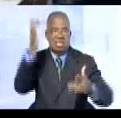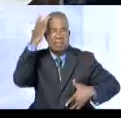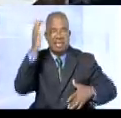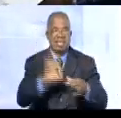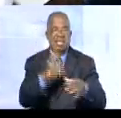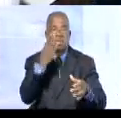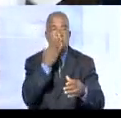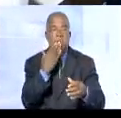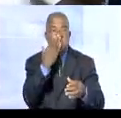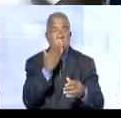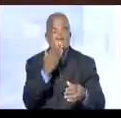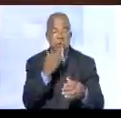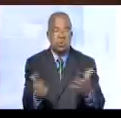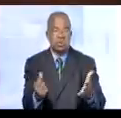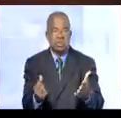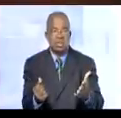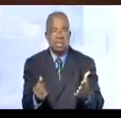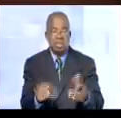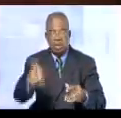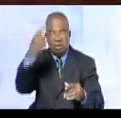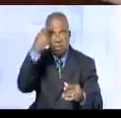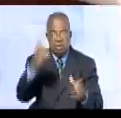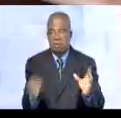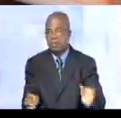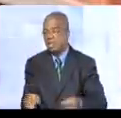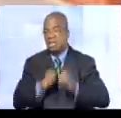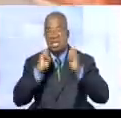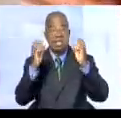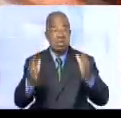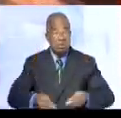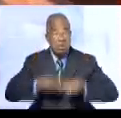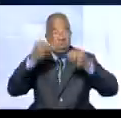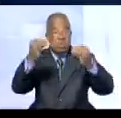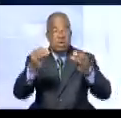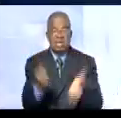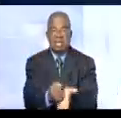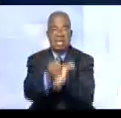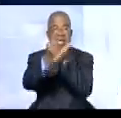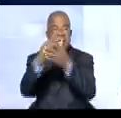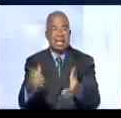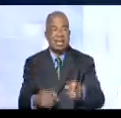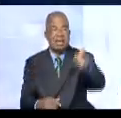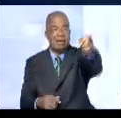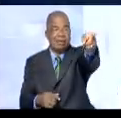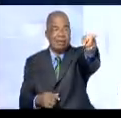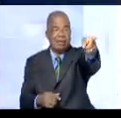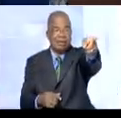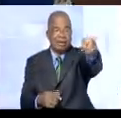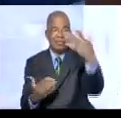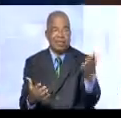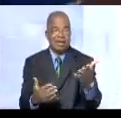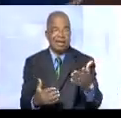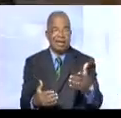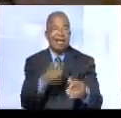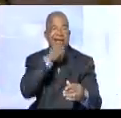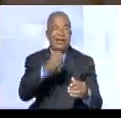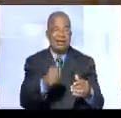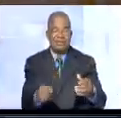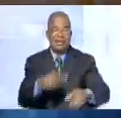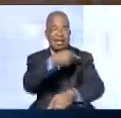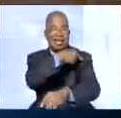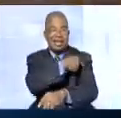L'État contribue à la prise en charge de la maladie en subventionnant les médicaments. Si une boîte d'insuline est vendue en pharmacie à 17 000